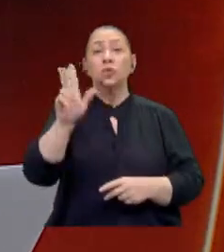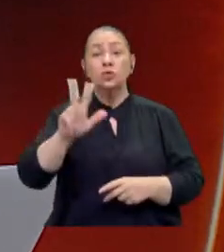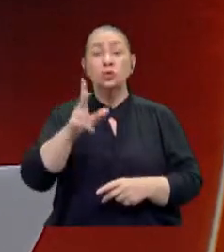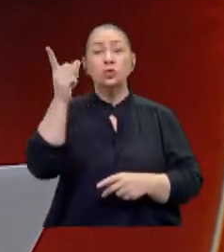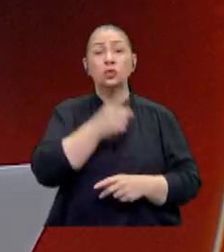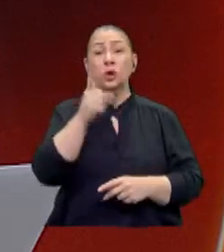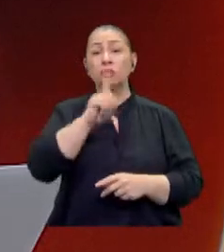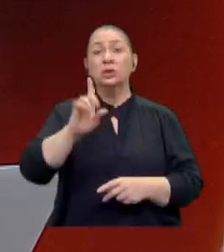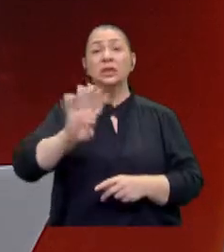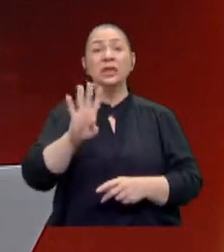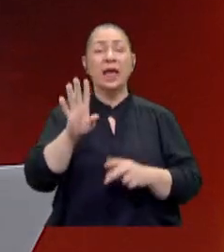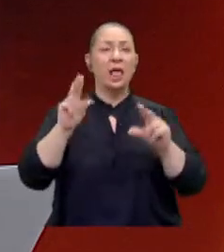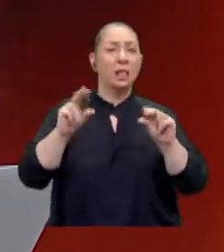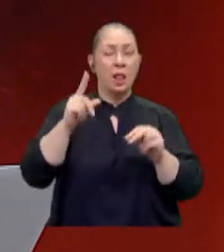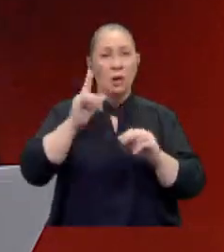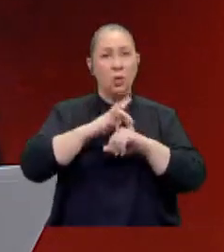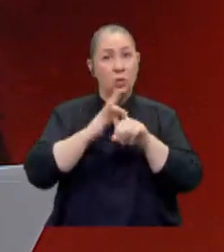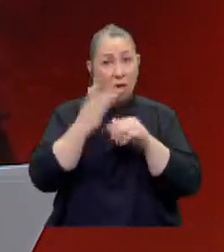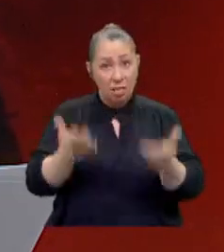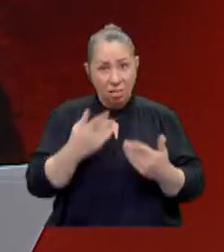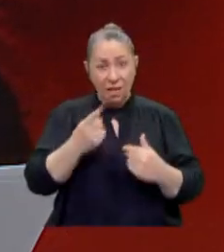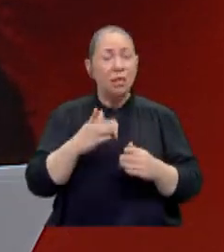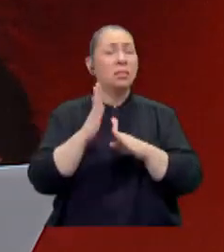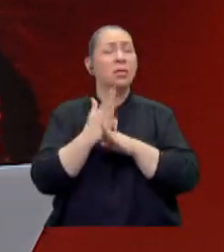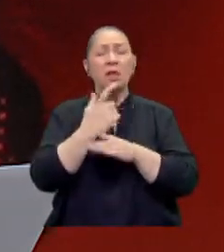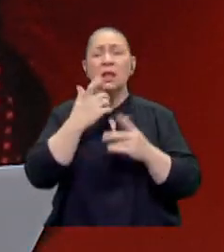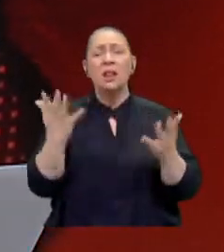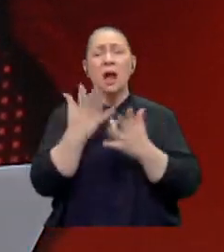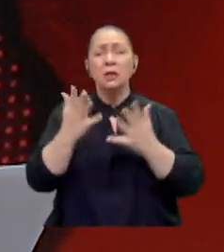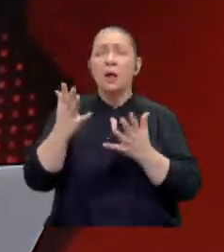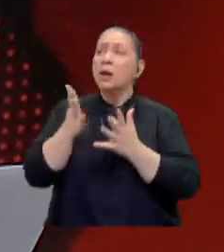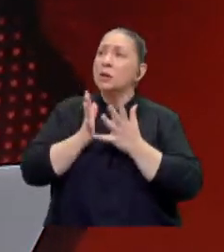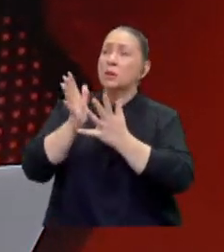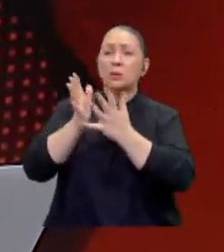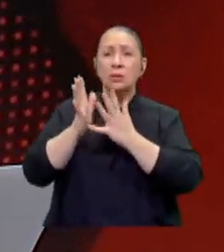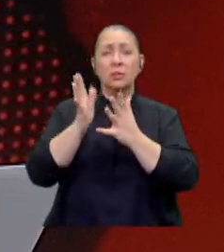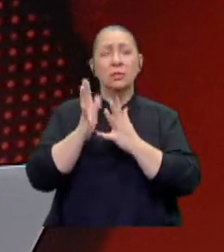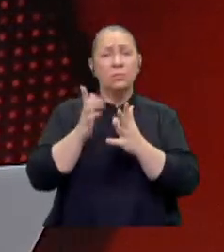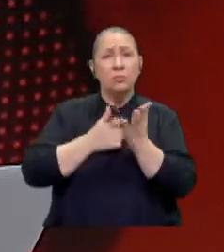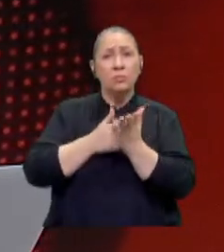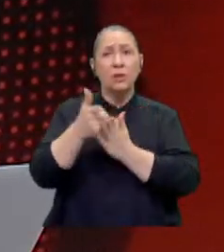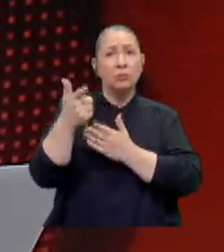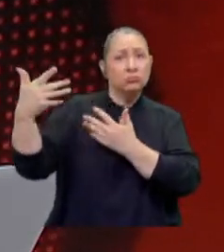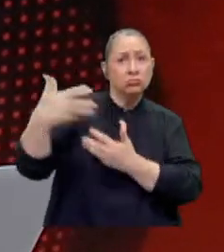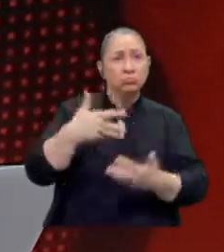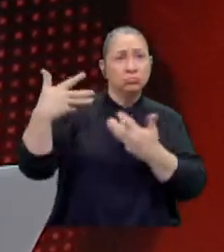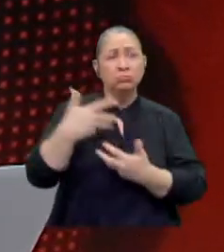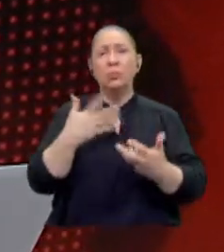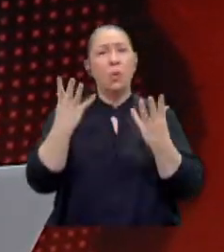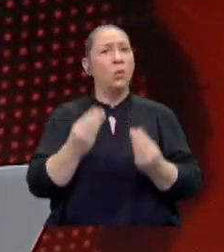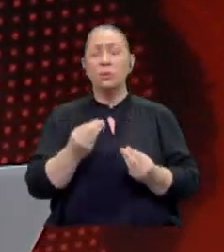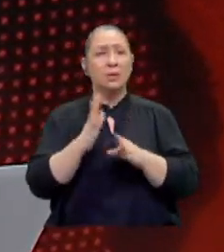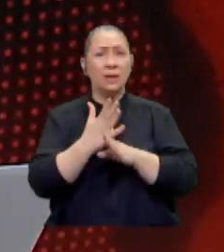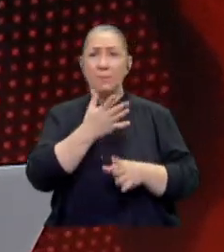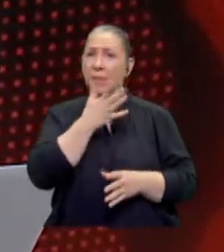%140 yeterli bir ülkedir dedi. Peki o zaman neden yıllardır ithalata dayalı bir tarım politikası izlendi?